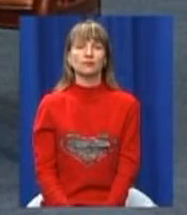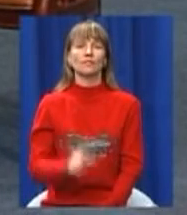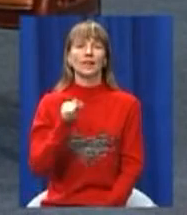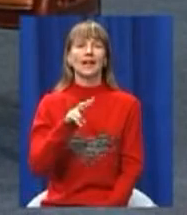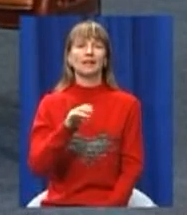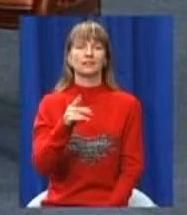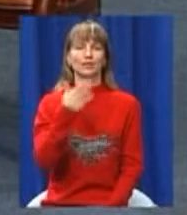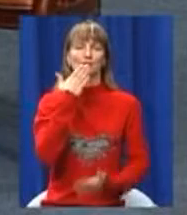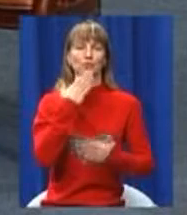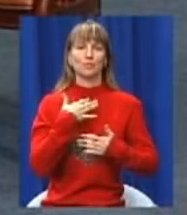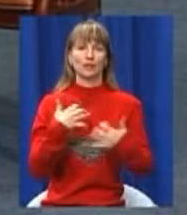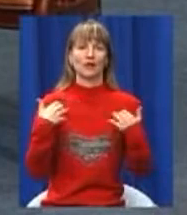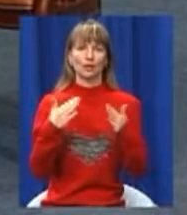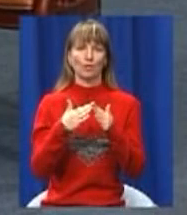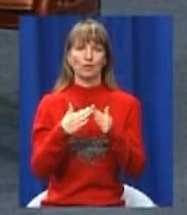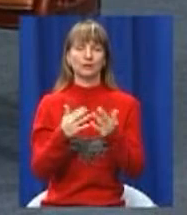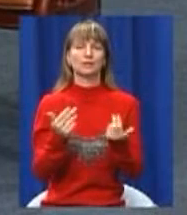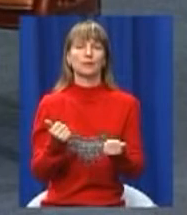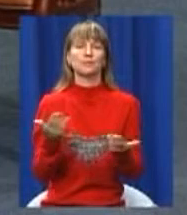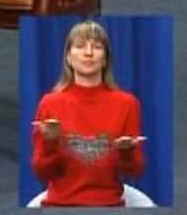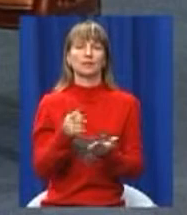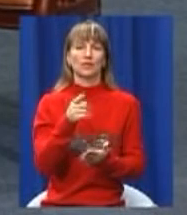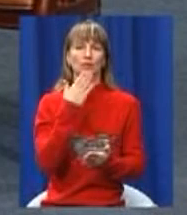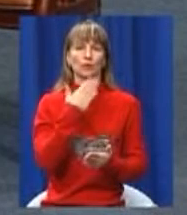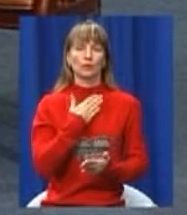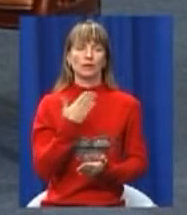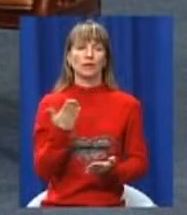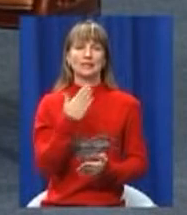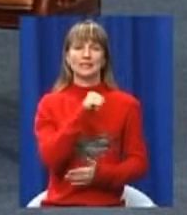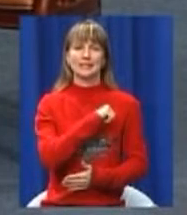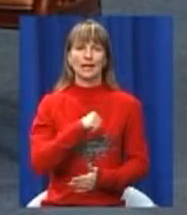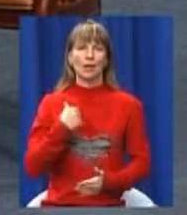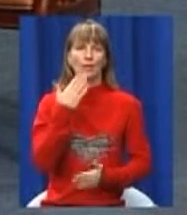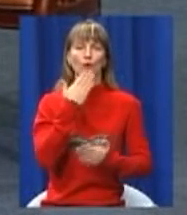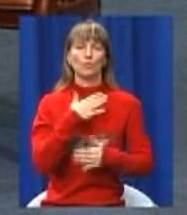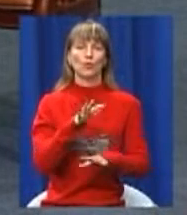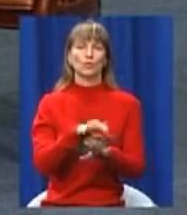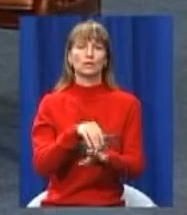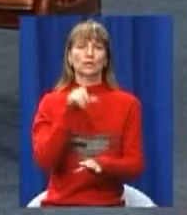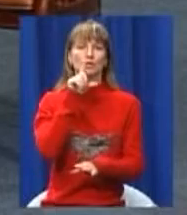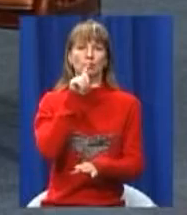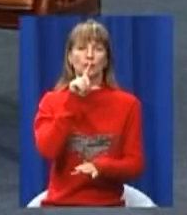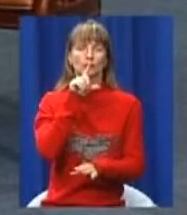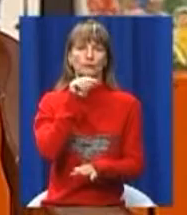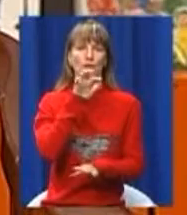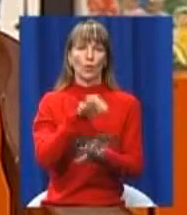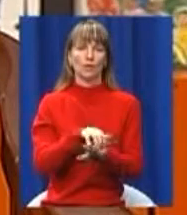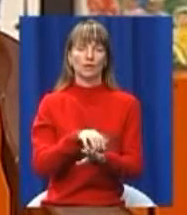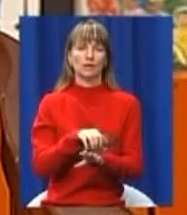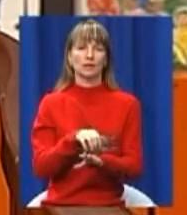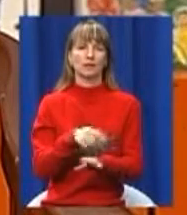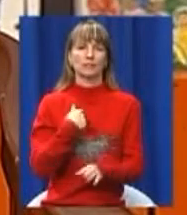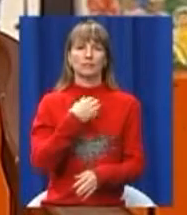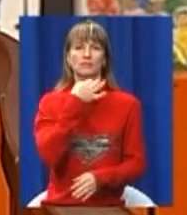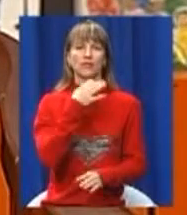Алінка, а ти полюбляєш тварин домашніх? Так. А яких саме? Які твоя сама улюблена? Цуцики, котики, папушки, які тобі подобаються? Мені